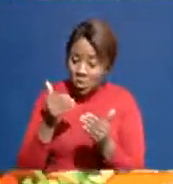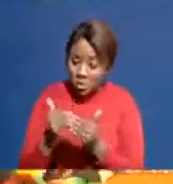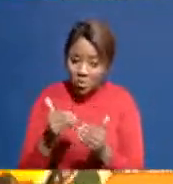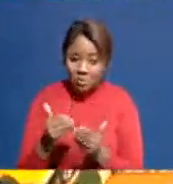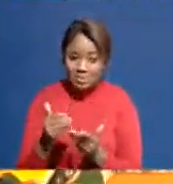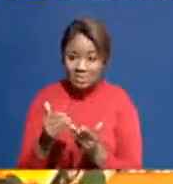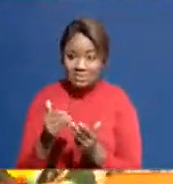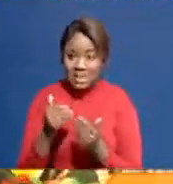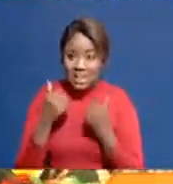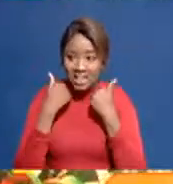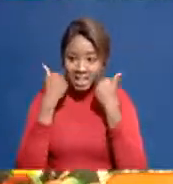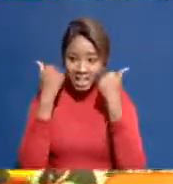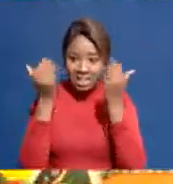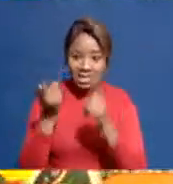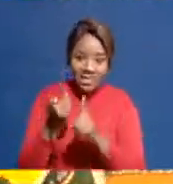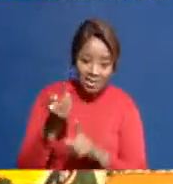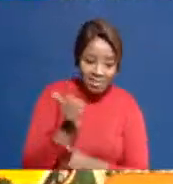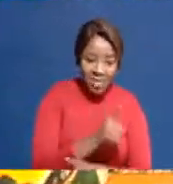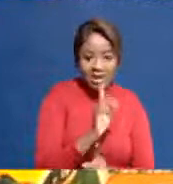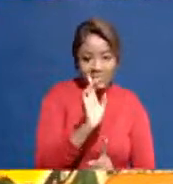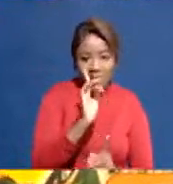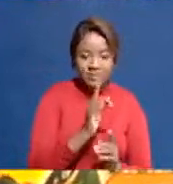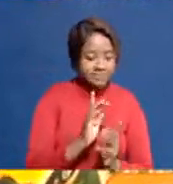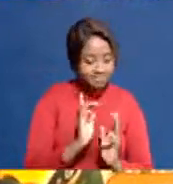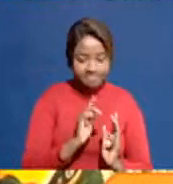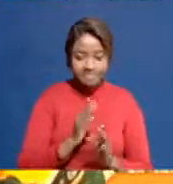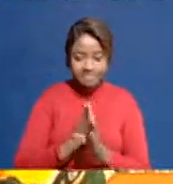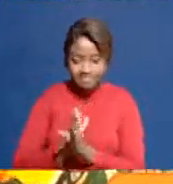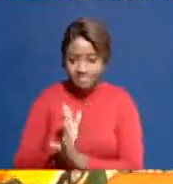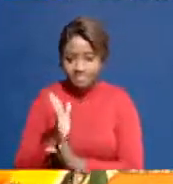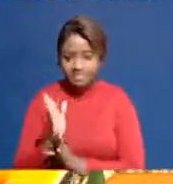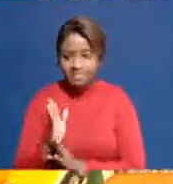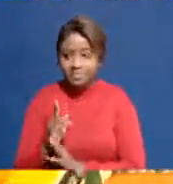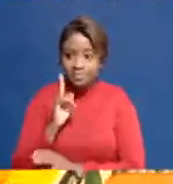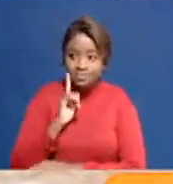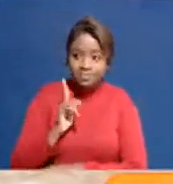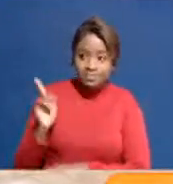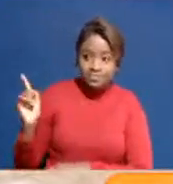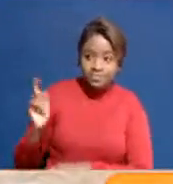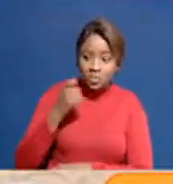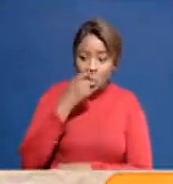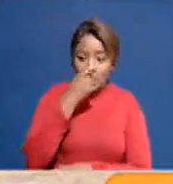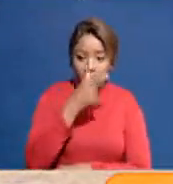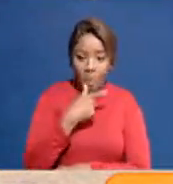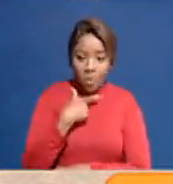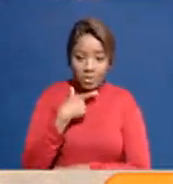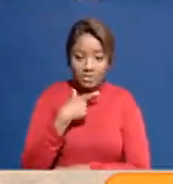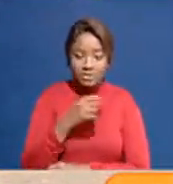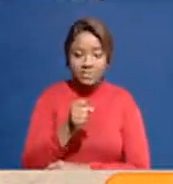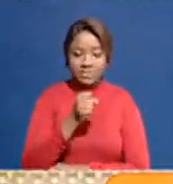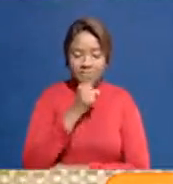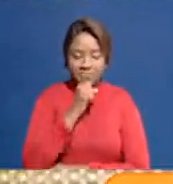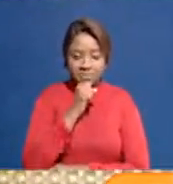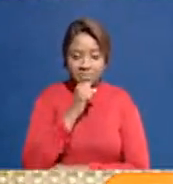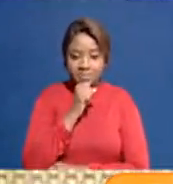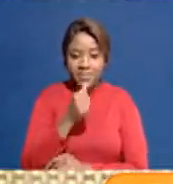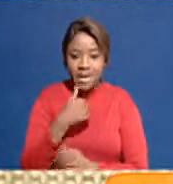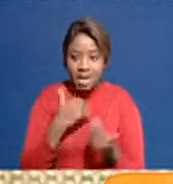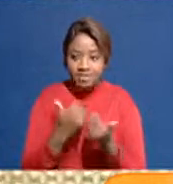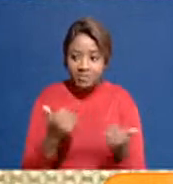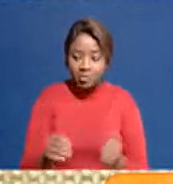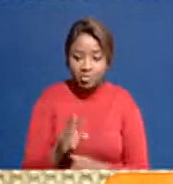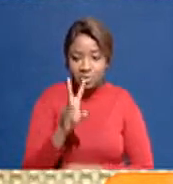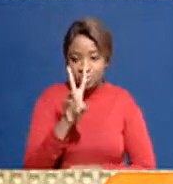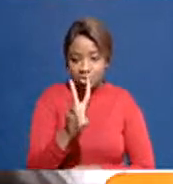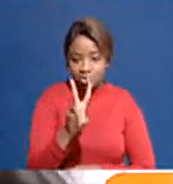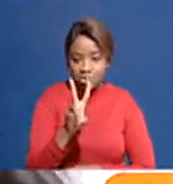haramu. Dina Rono, mwanamke wa miaka 50, ana majukumu ya kuwalea wanawe wawili mikononi mwake